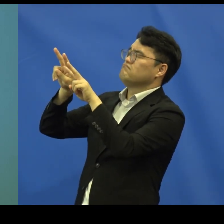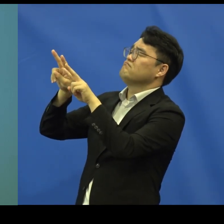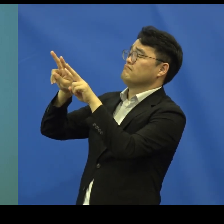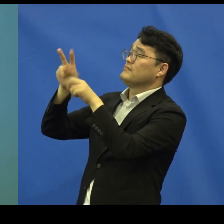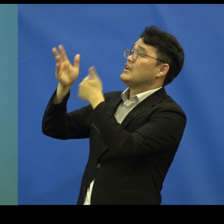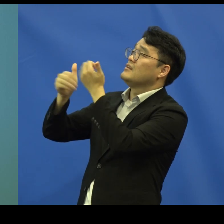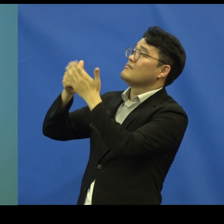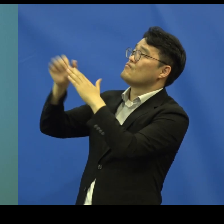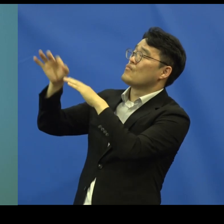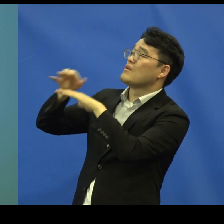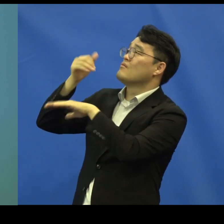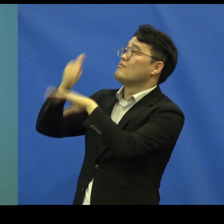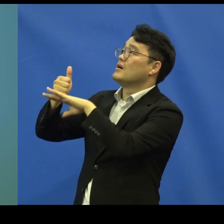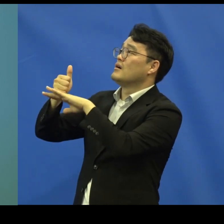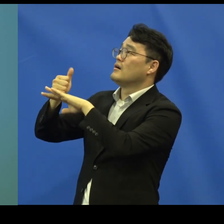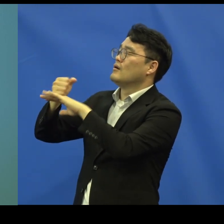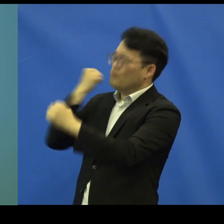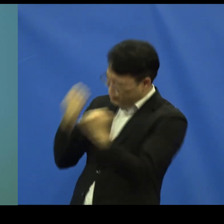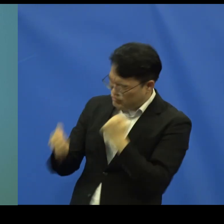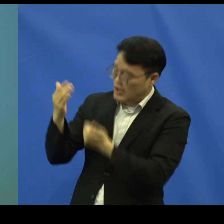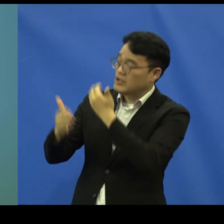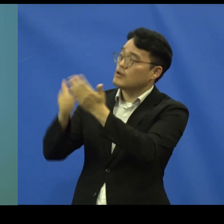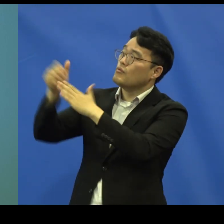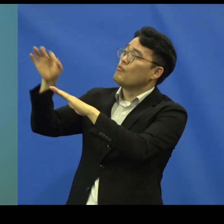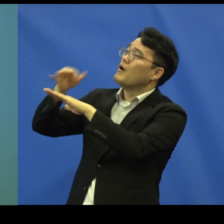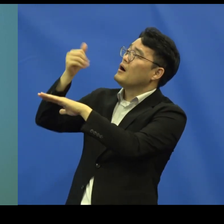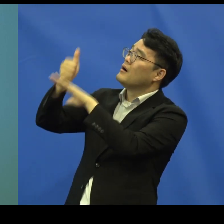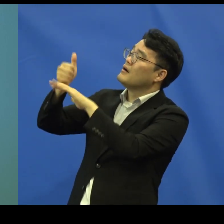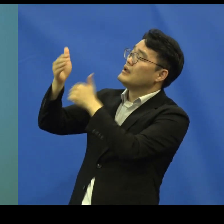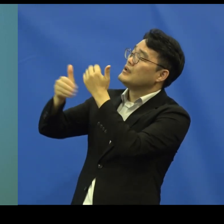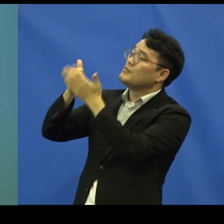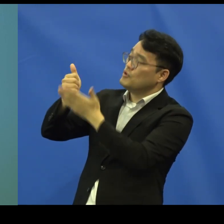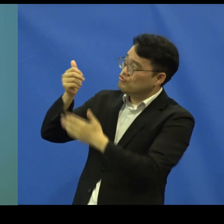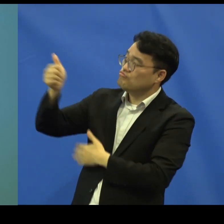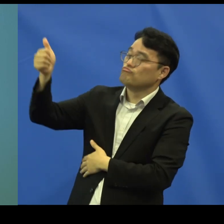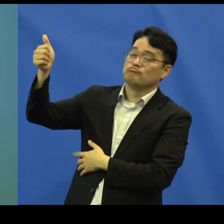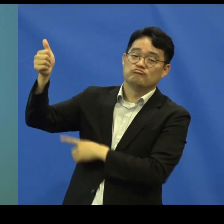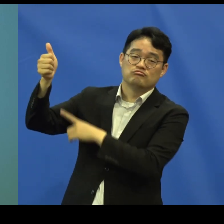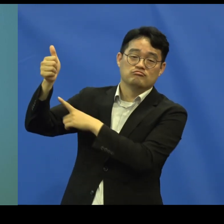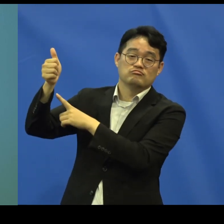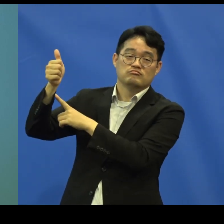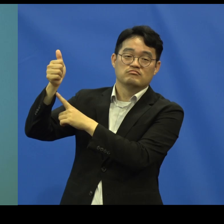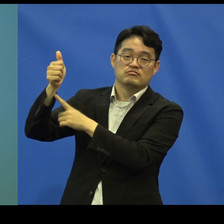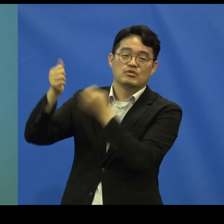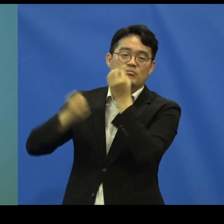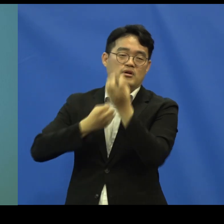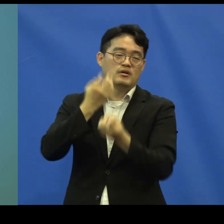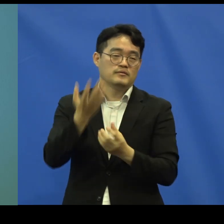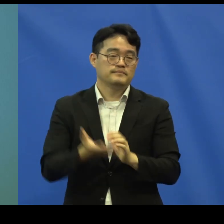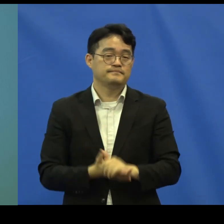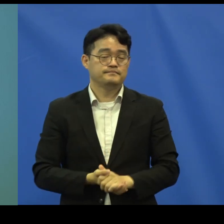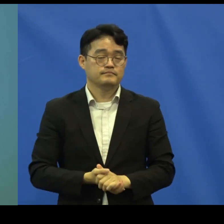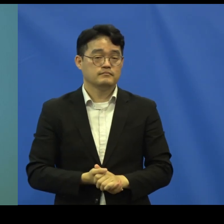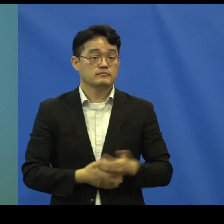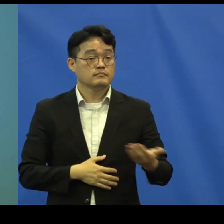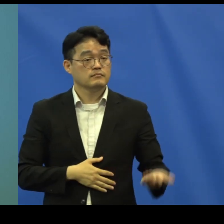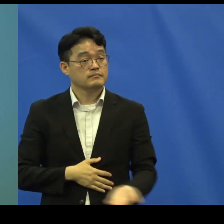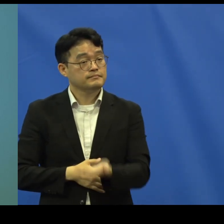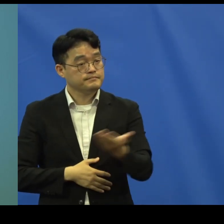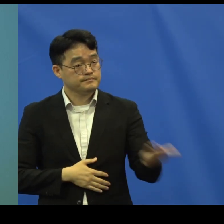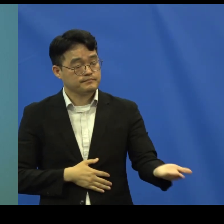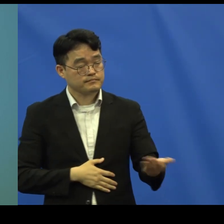그분이 왕이시고 그분이 주이시다. 그러니까 그 당시에 가이사가 왕이 모든